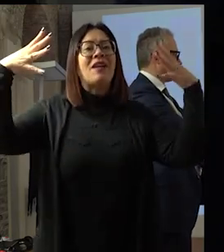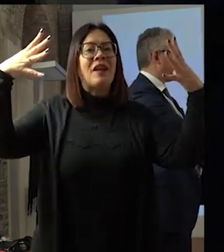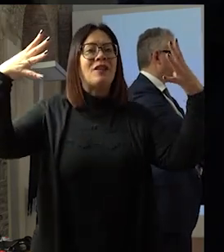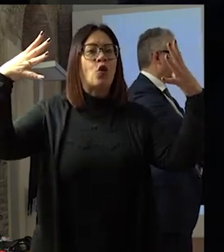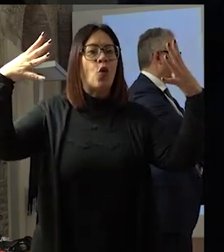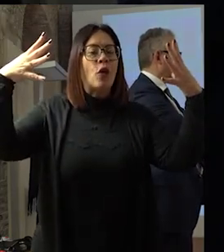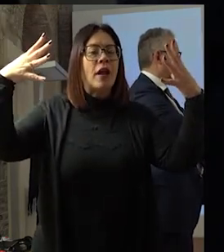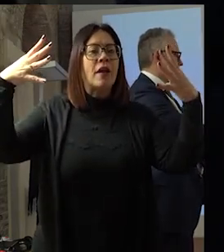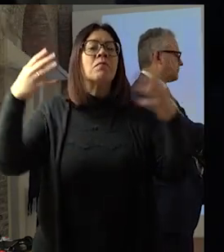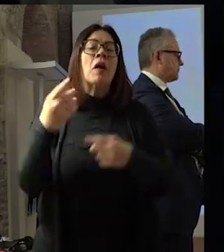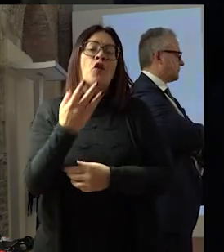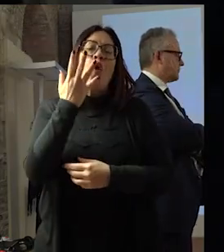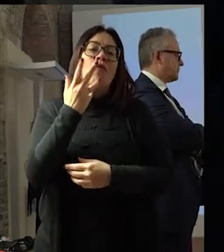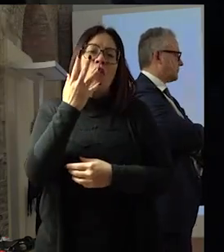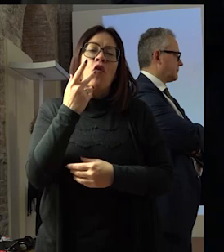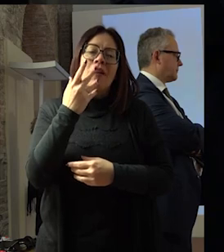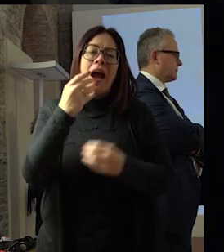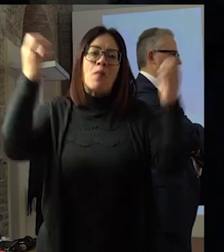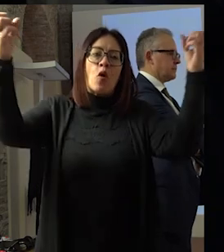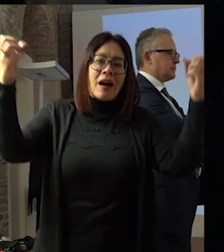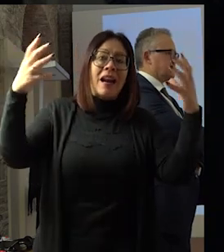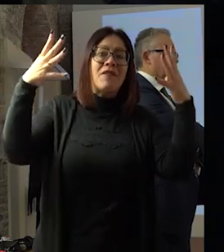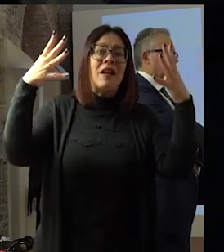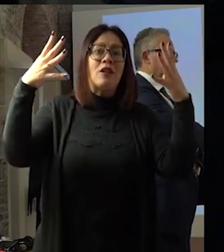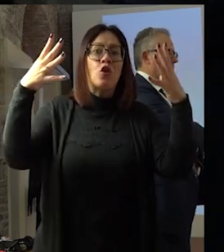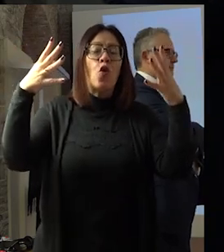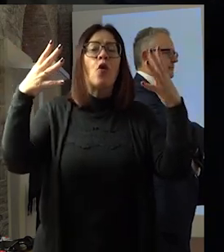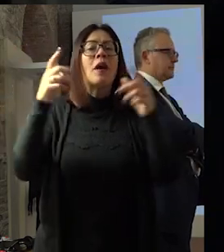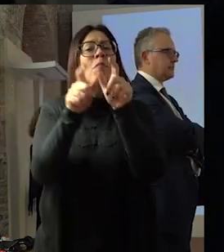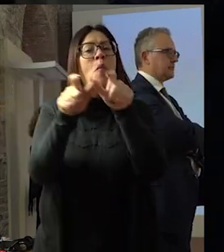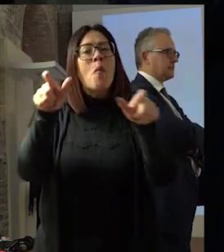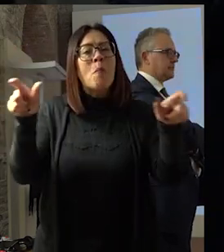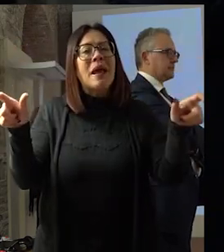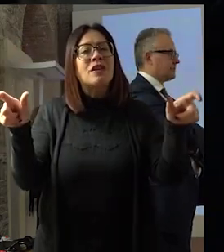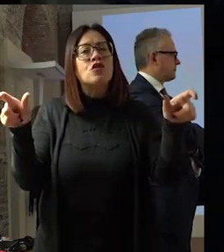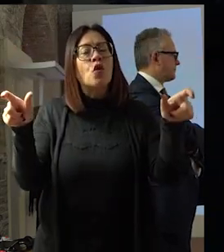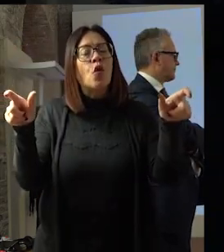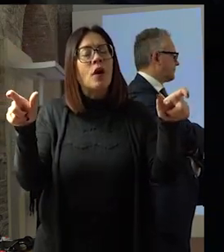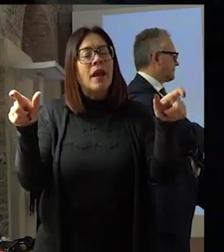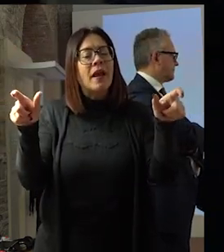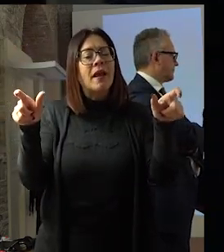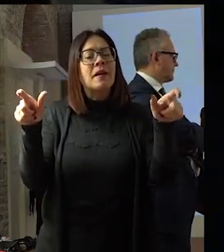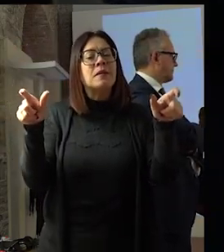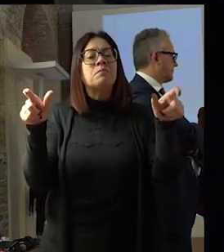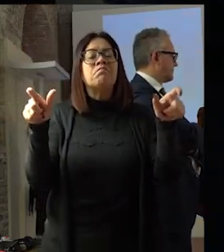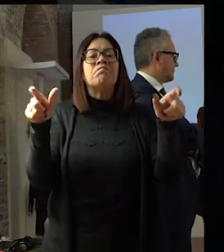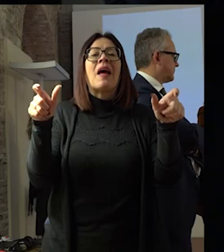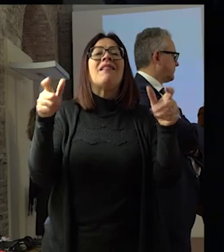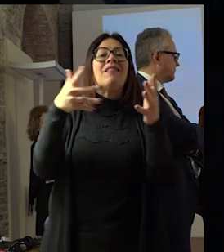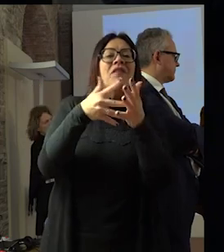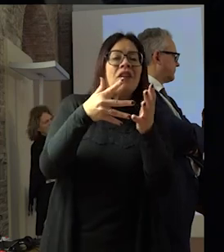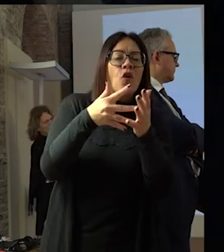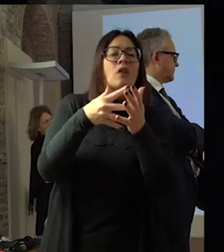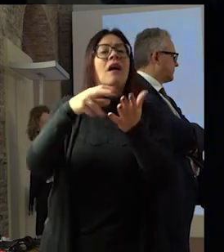questa maniera accendiamo un riflettore sulle persone che per le loro fragilità hanno